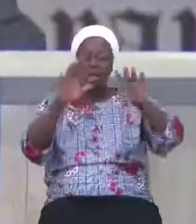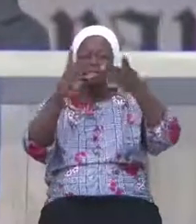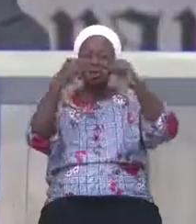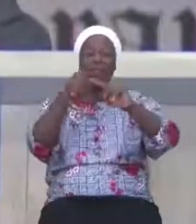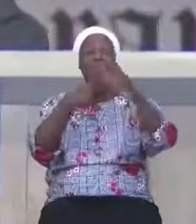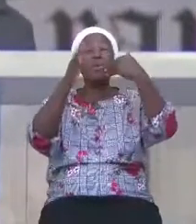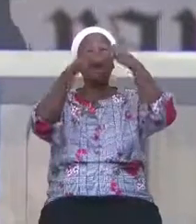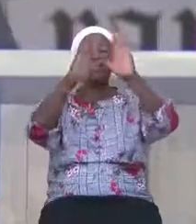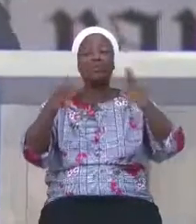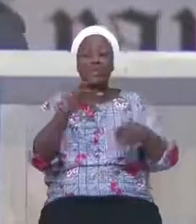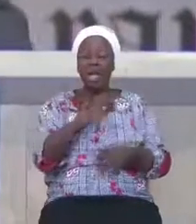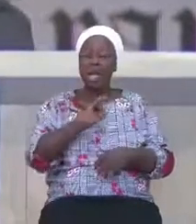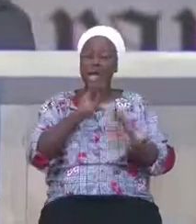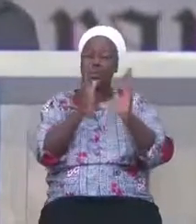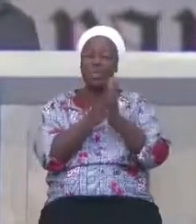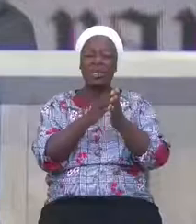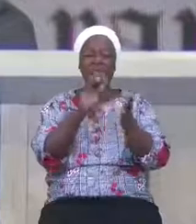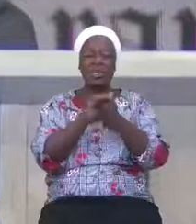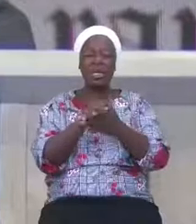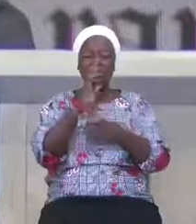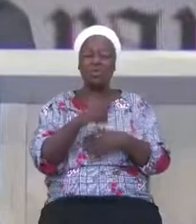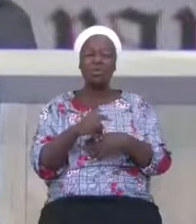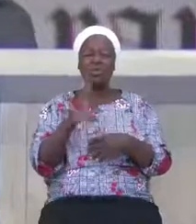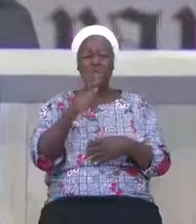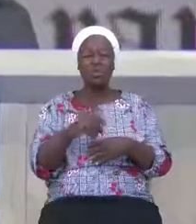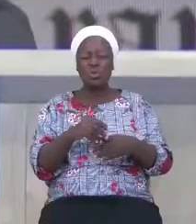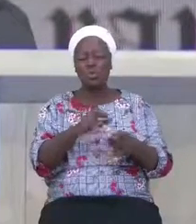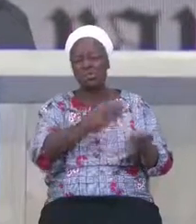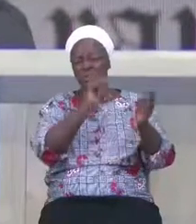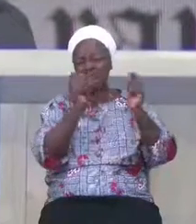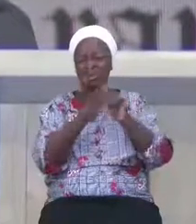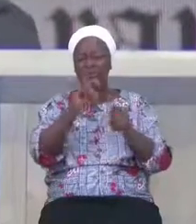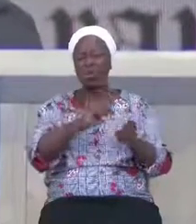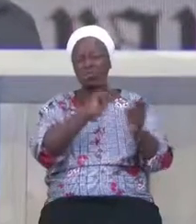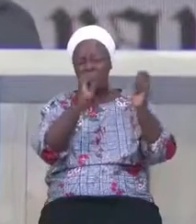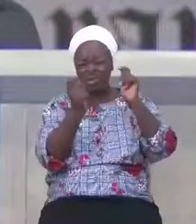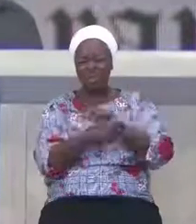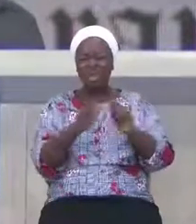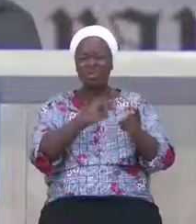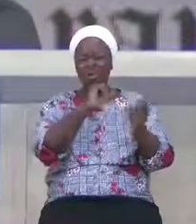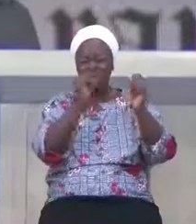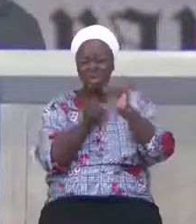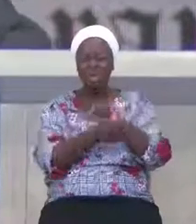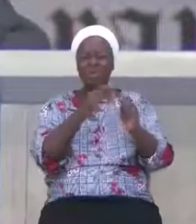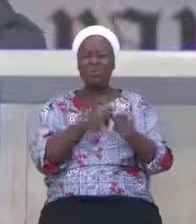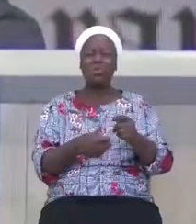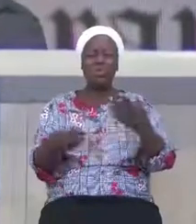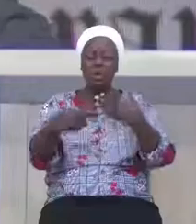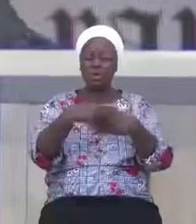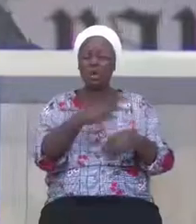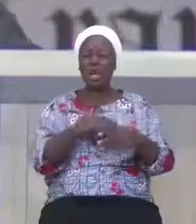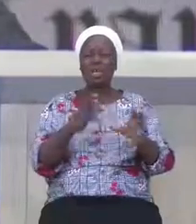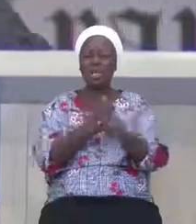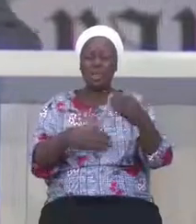ciel. Je prie que ta régénération, ta restauration, ton rétablissement et ton